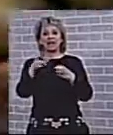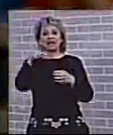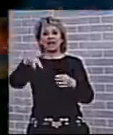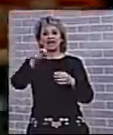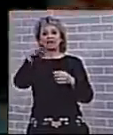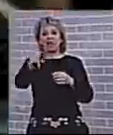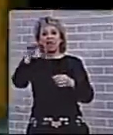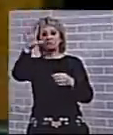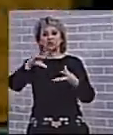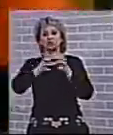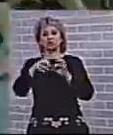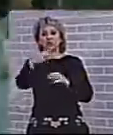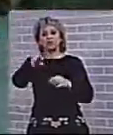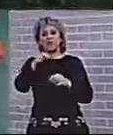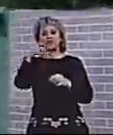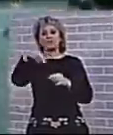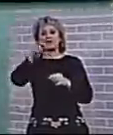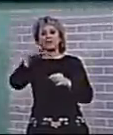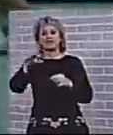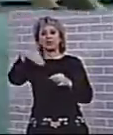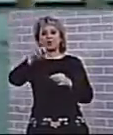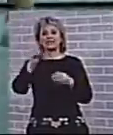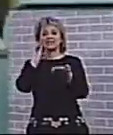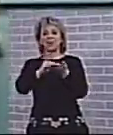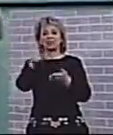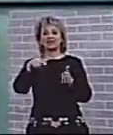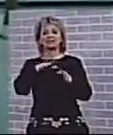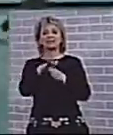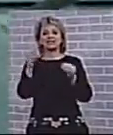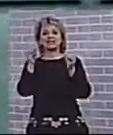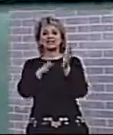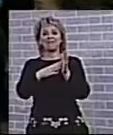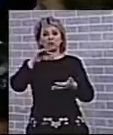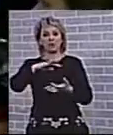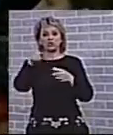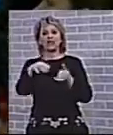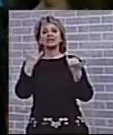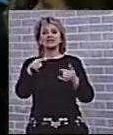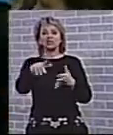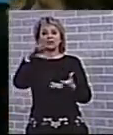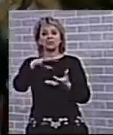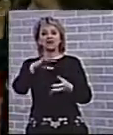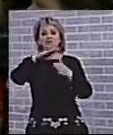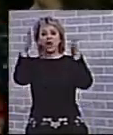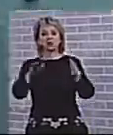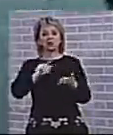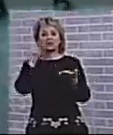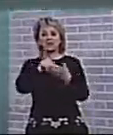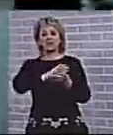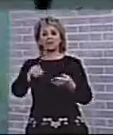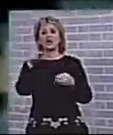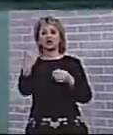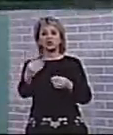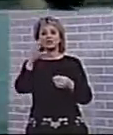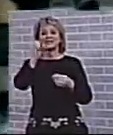«Лады» олимпийская чемпионка Дарья Дмитриева в Тольятти забросила нам целых 9 мячей. Но сейчас мяч в ворота не идет, как и у